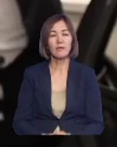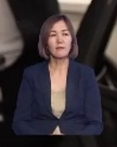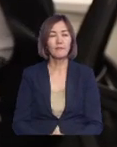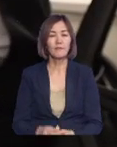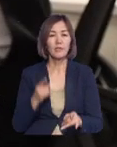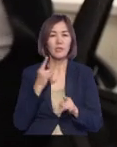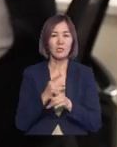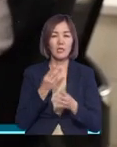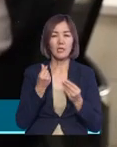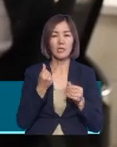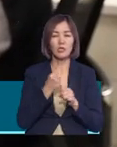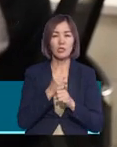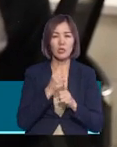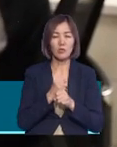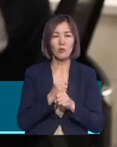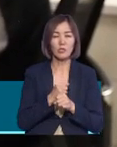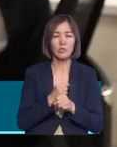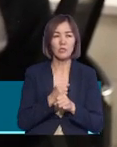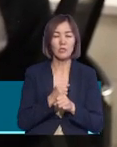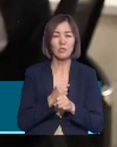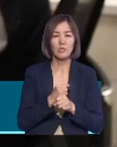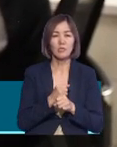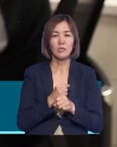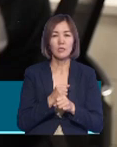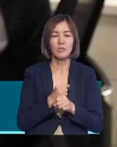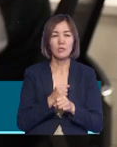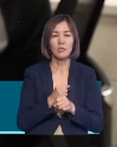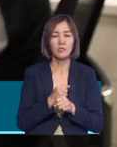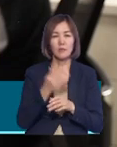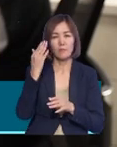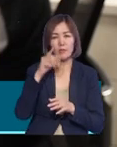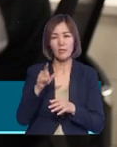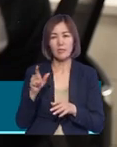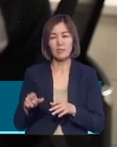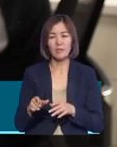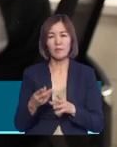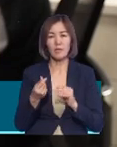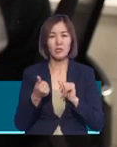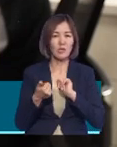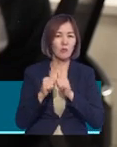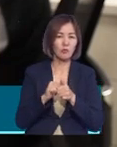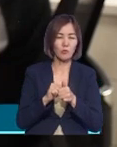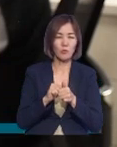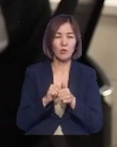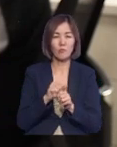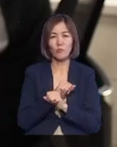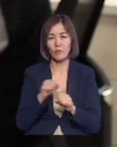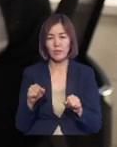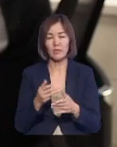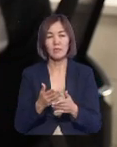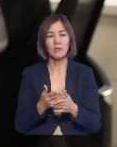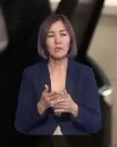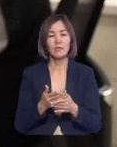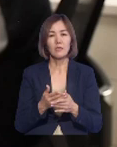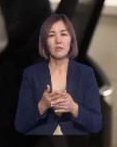Жалған ақша жасаушылардың құрбаны болмас үшін бейтаныс адамдарға ақшаны майдалап айырбастамаңыз.